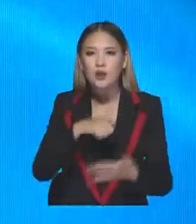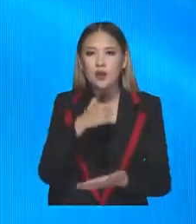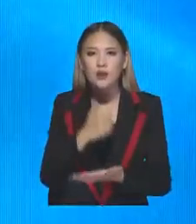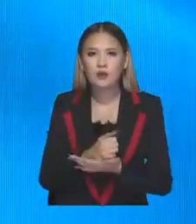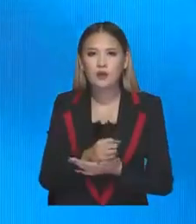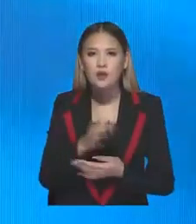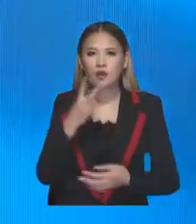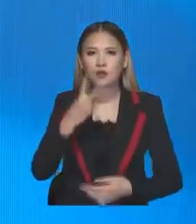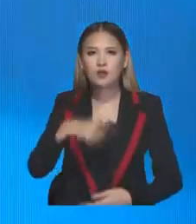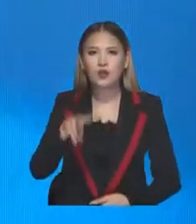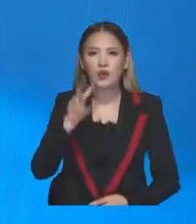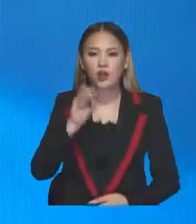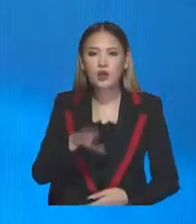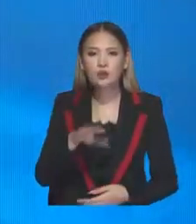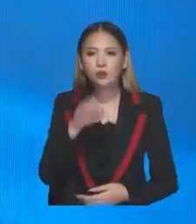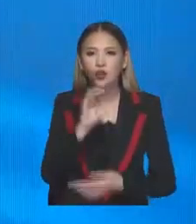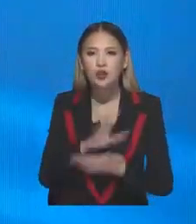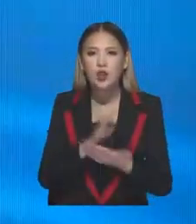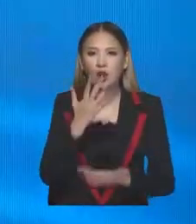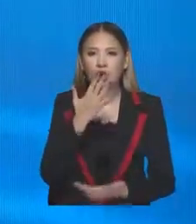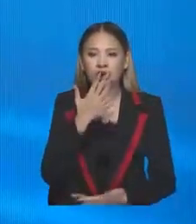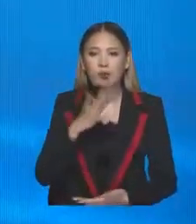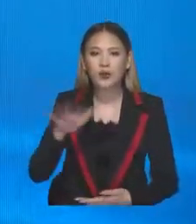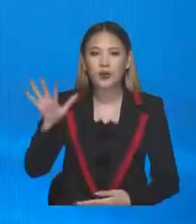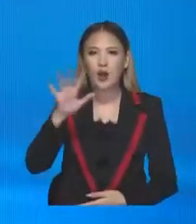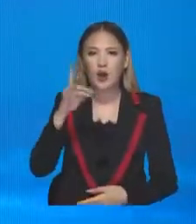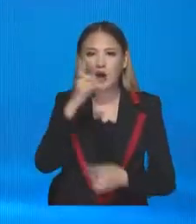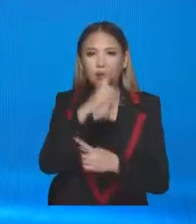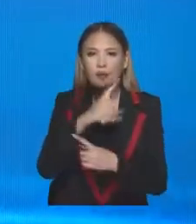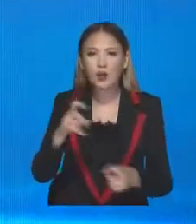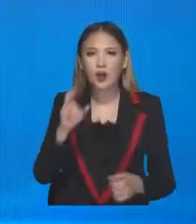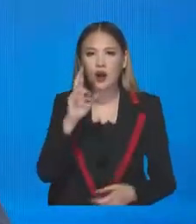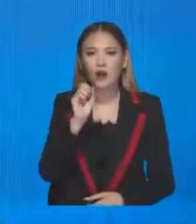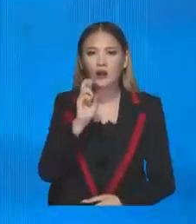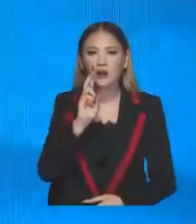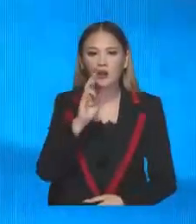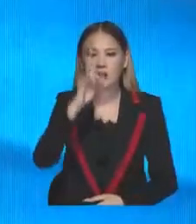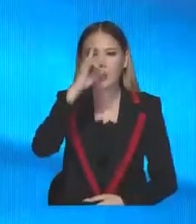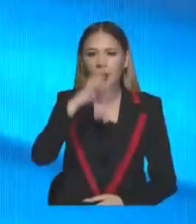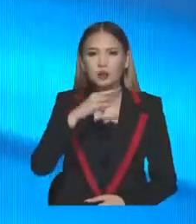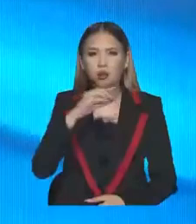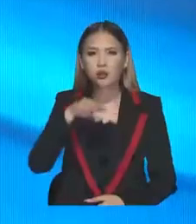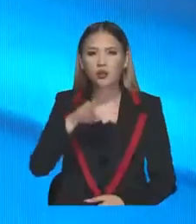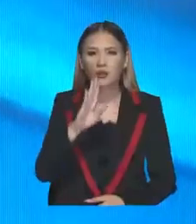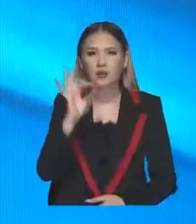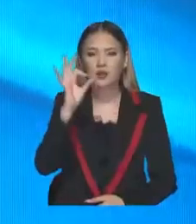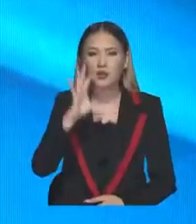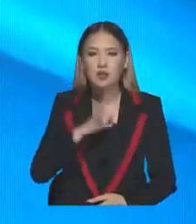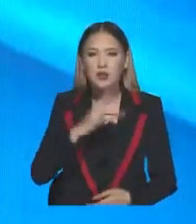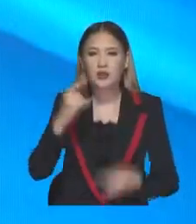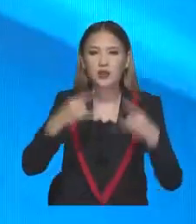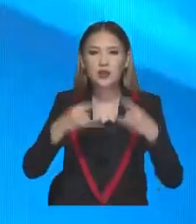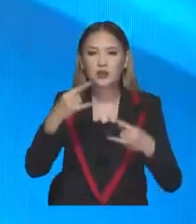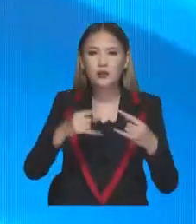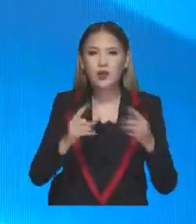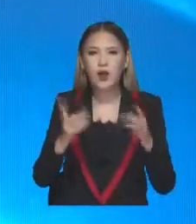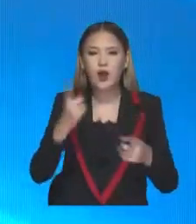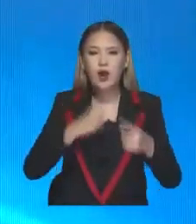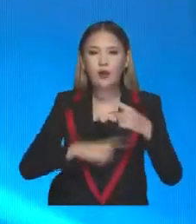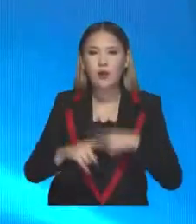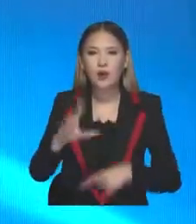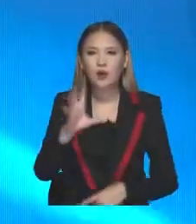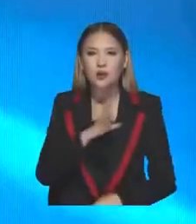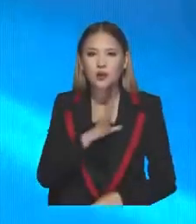жаңалығы 20 жыл бойы шет мемлекеттерге хабар таратып келген Қазақ ТВ елдің ішкі телевизиялық нарығына оралды.